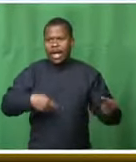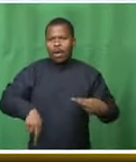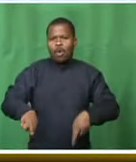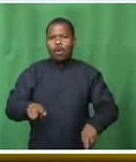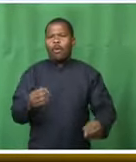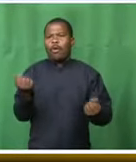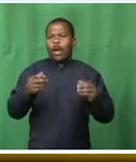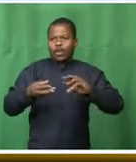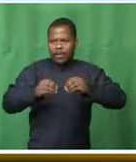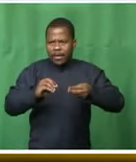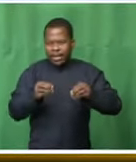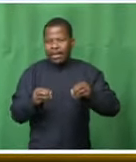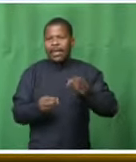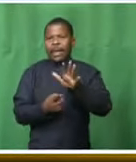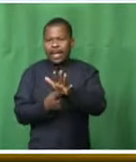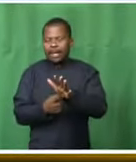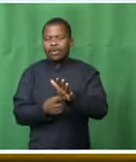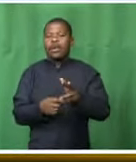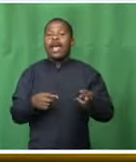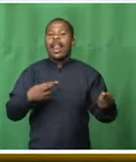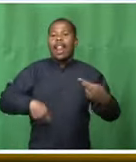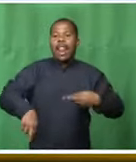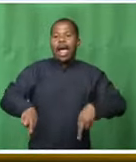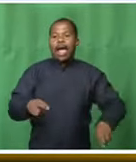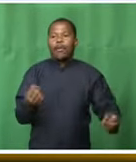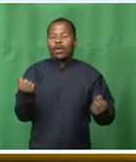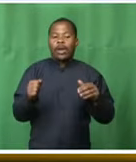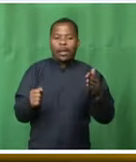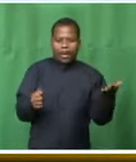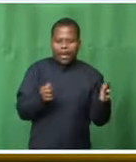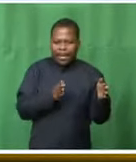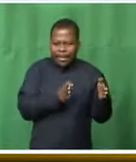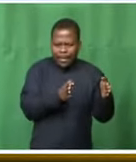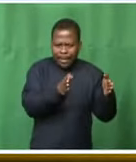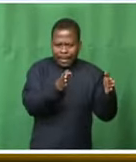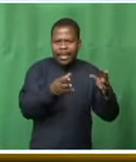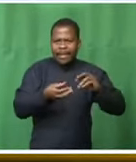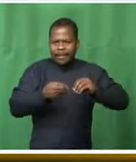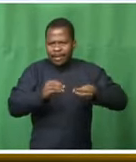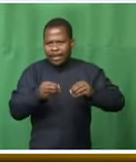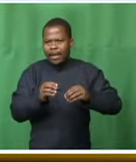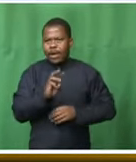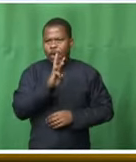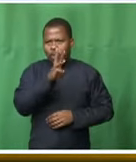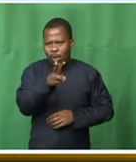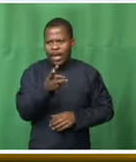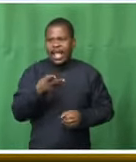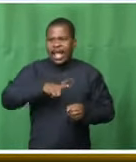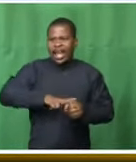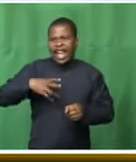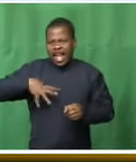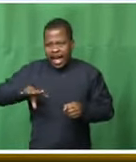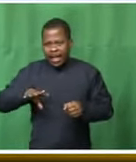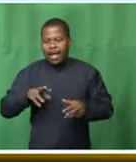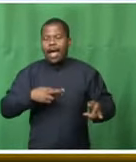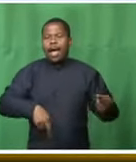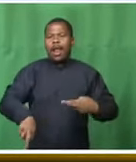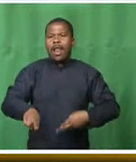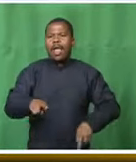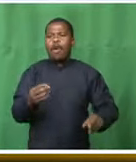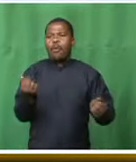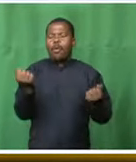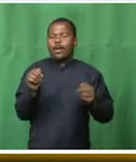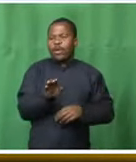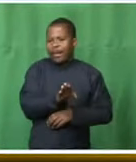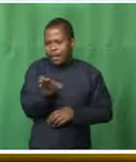earthworks, sibuye silungisa the drainages, sibuye silungisa the access lengena ku that small street. I think it's at Ekuthuleni.